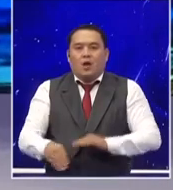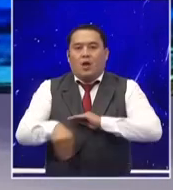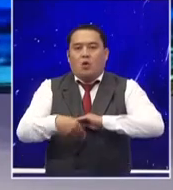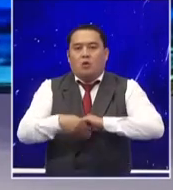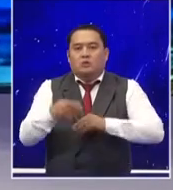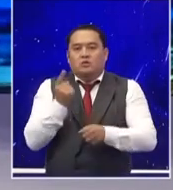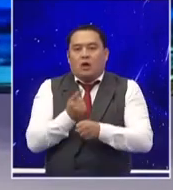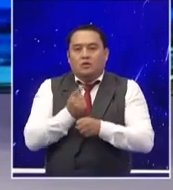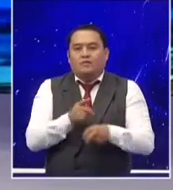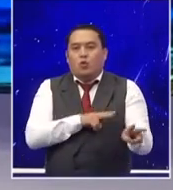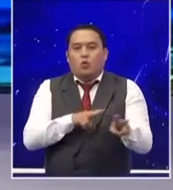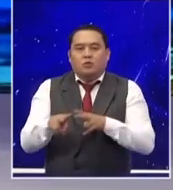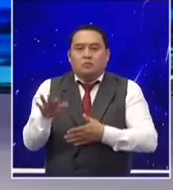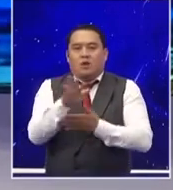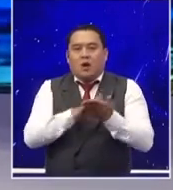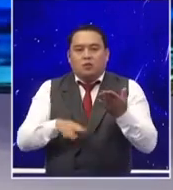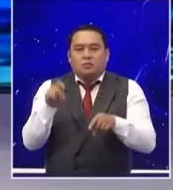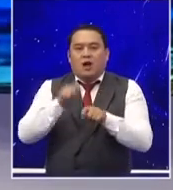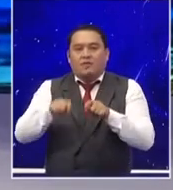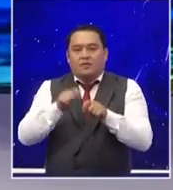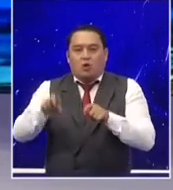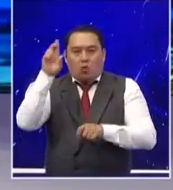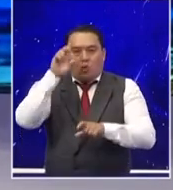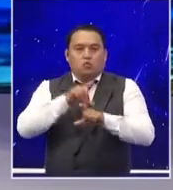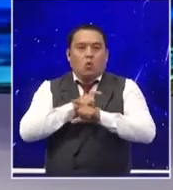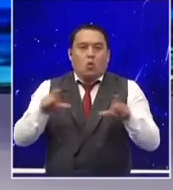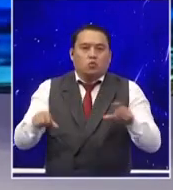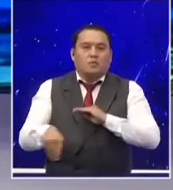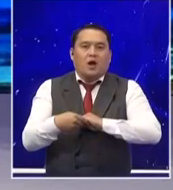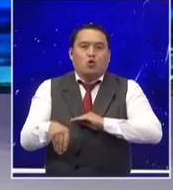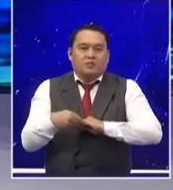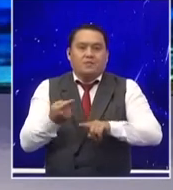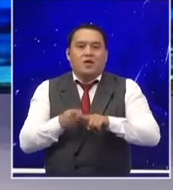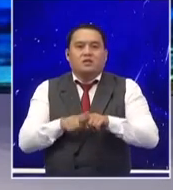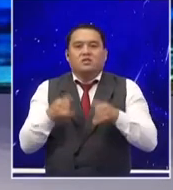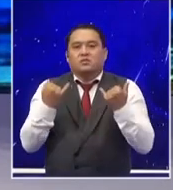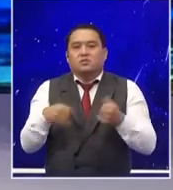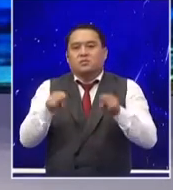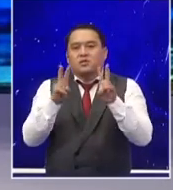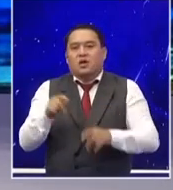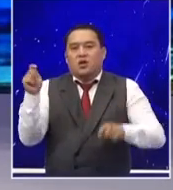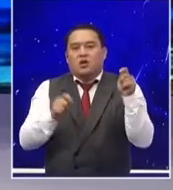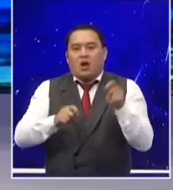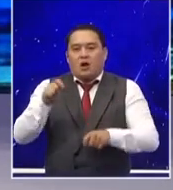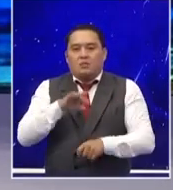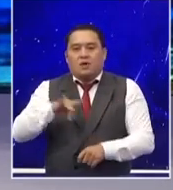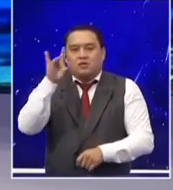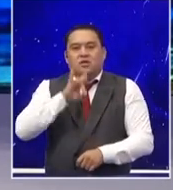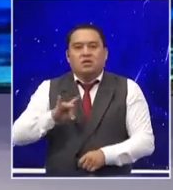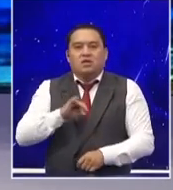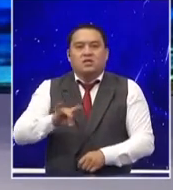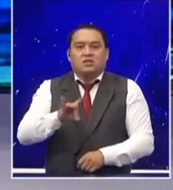республиканская мониторинговая группа продолжает проверку госучреждение на предмет коррупции в этот раз специальная делегация посетила i'm back she